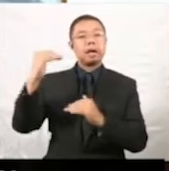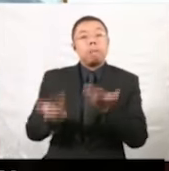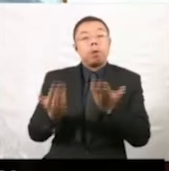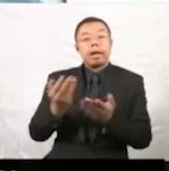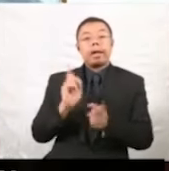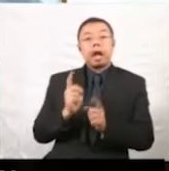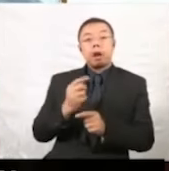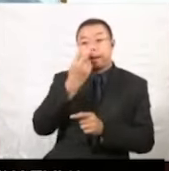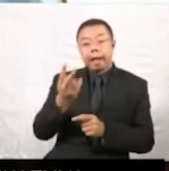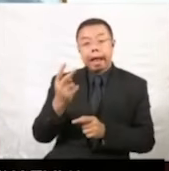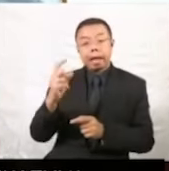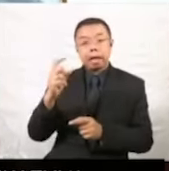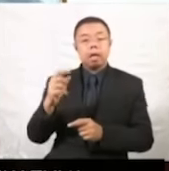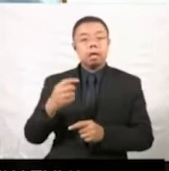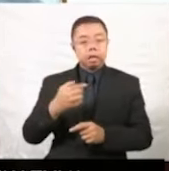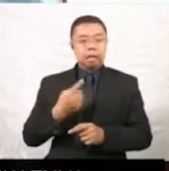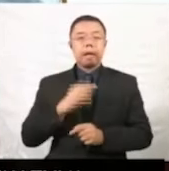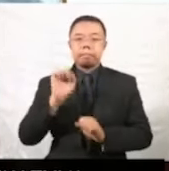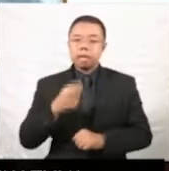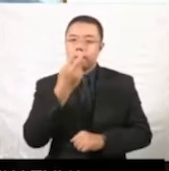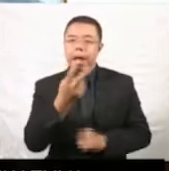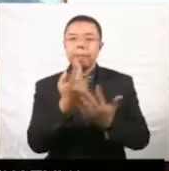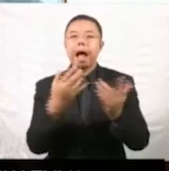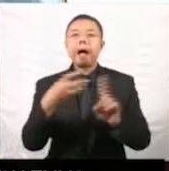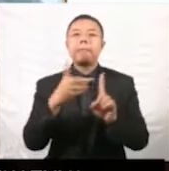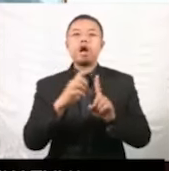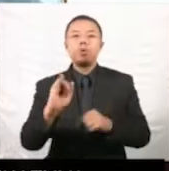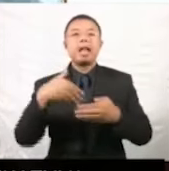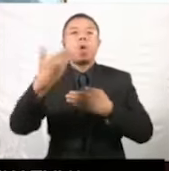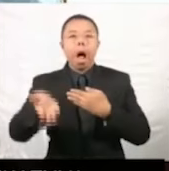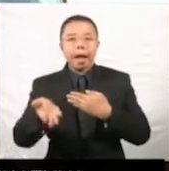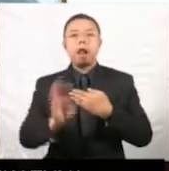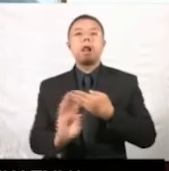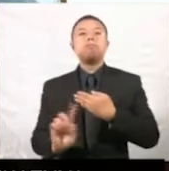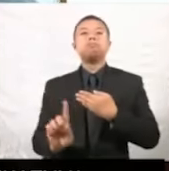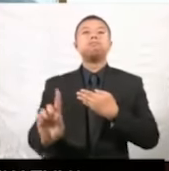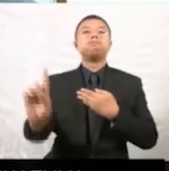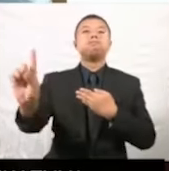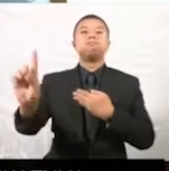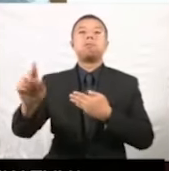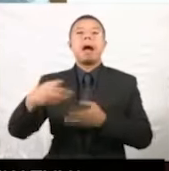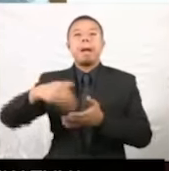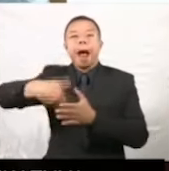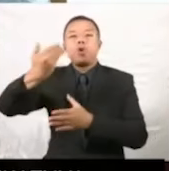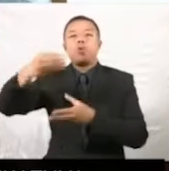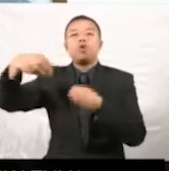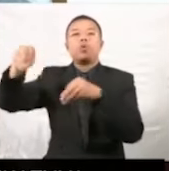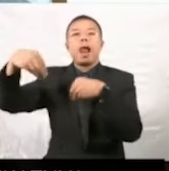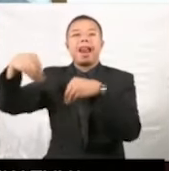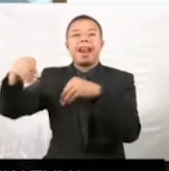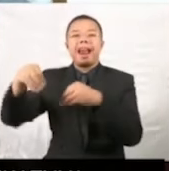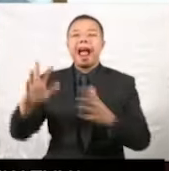kalau Mas Darma lihat kita masih bisa melihat masyarakat Badui Luar berjalan ke Jakarta untuk jual madu jual